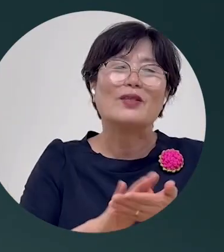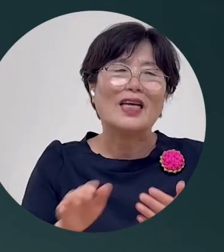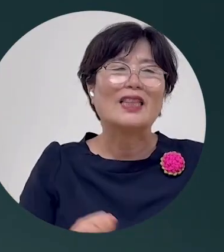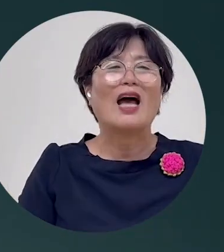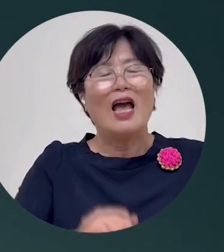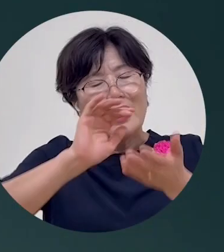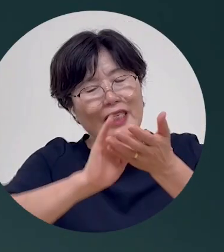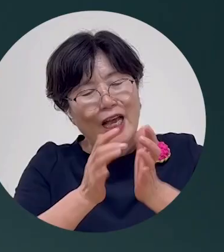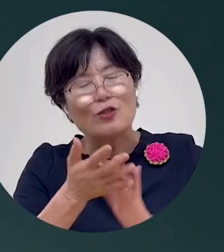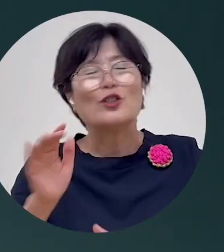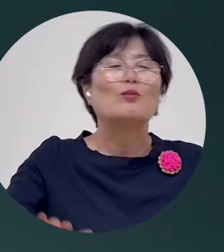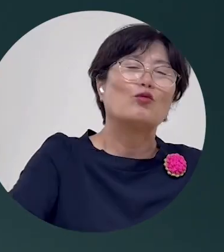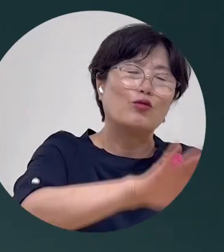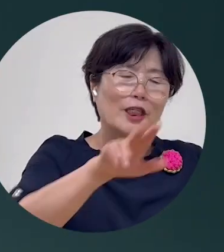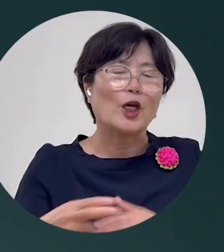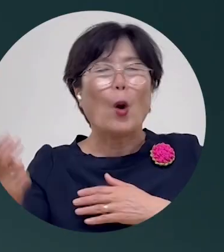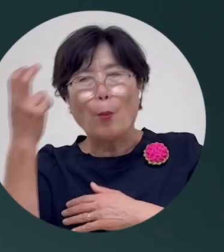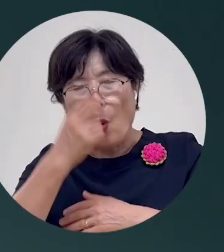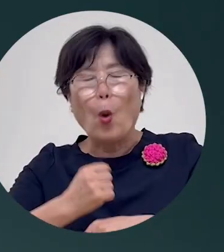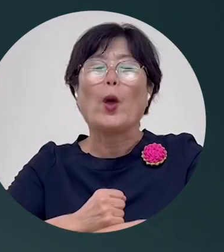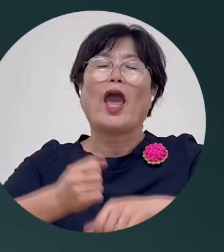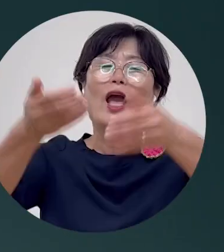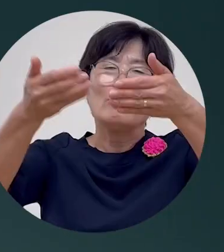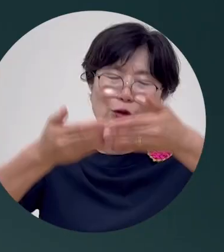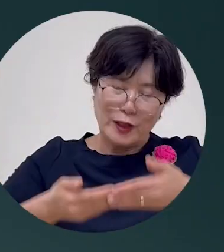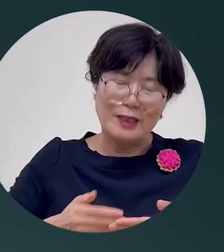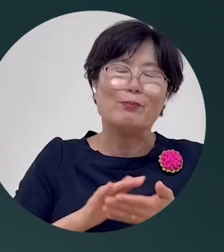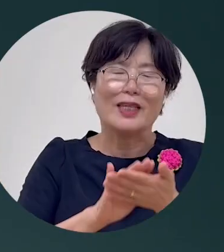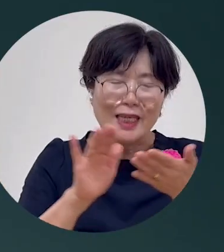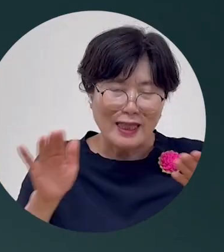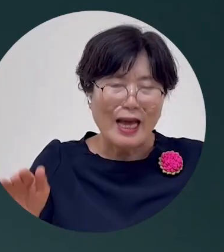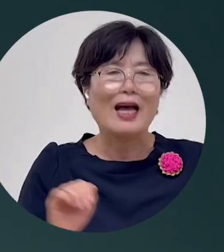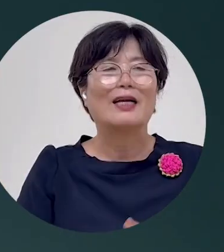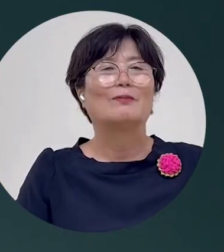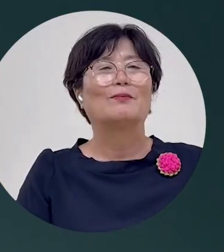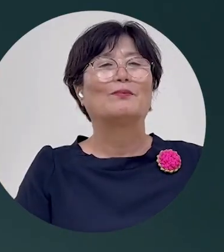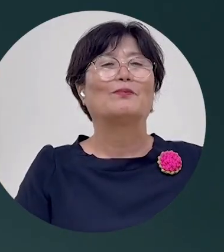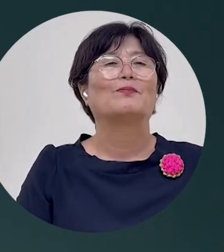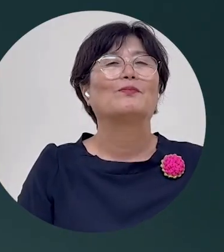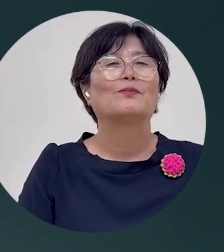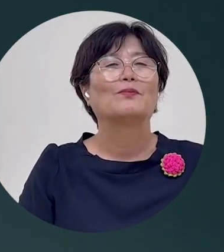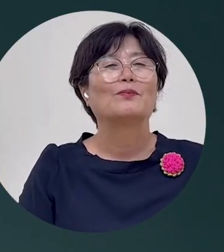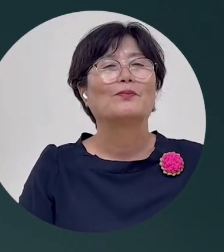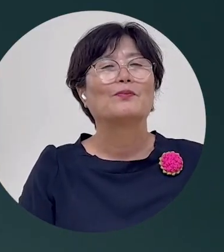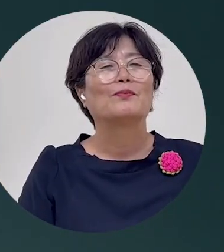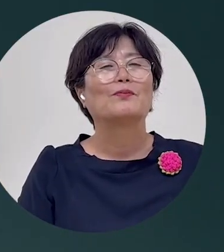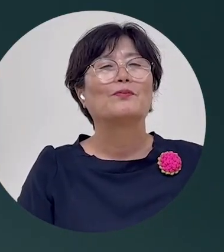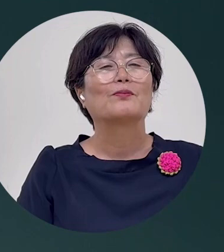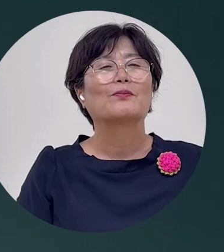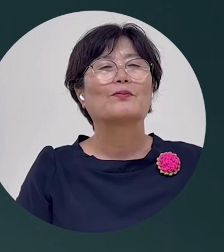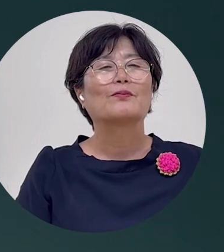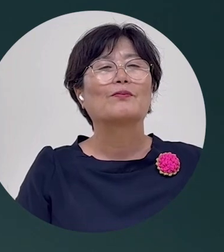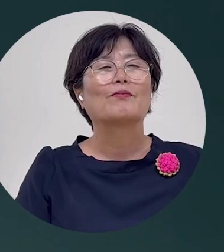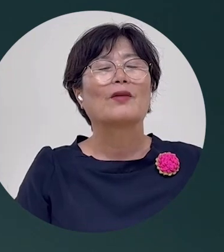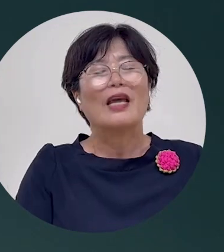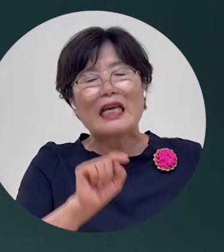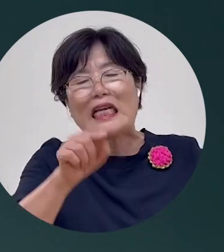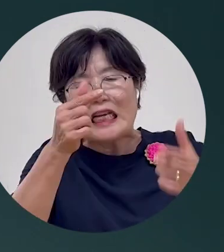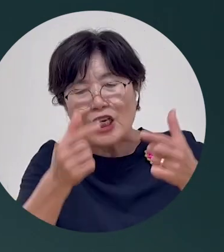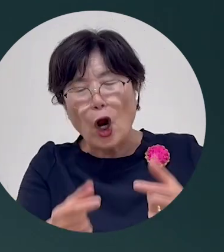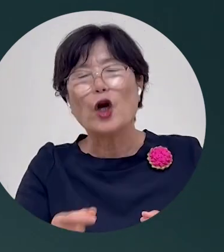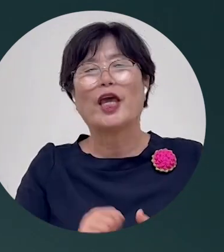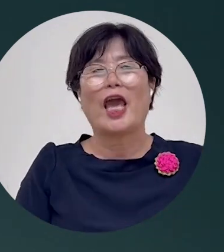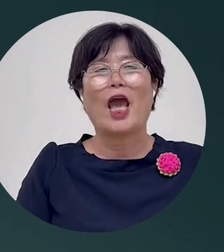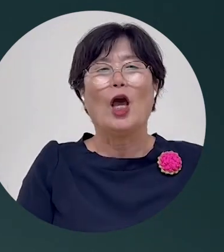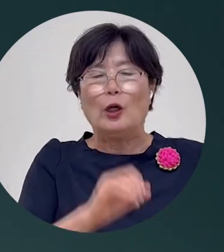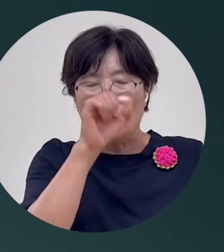예수님은 우리를 보호해 주신다고요? 내팽개친다고요? 보호해 주십니다. 이렇게 든든한 예수님의